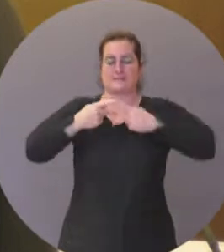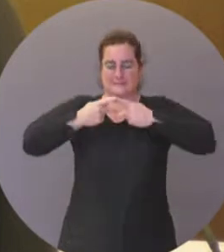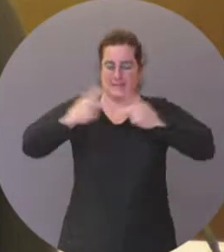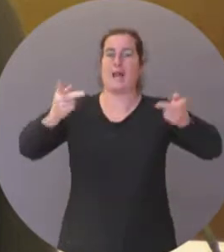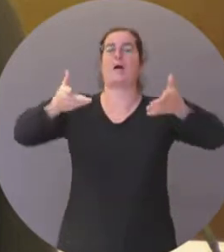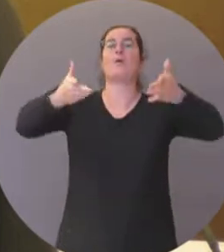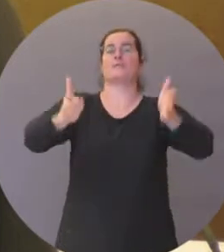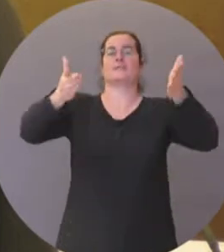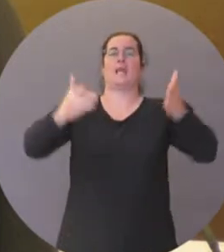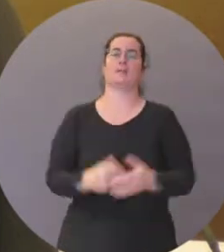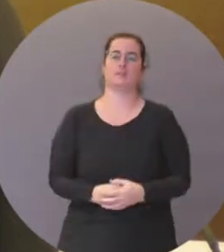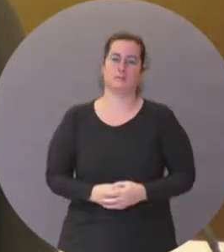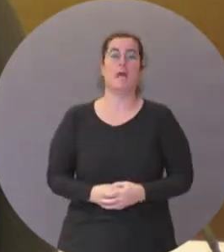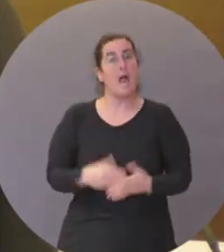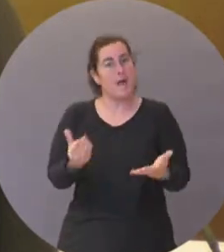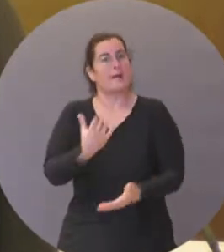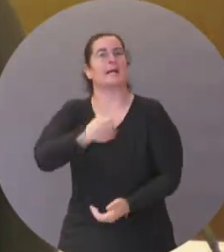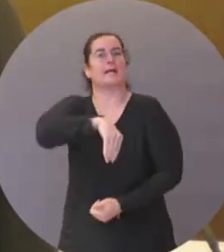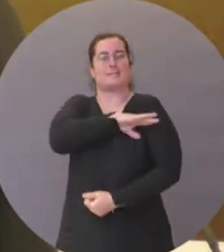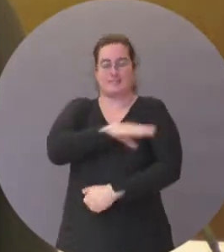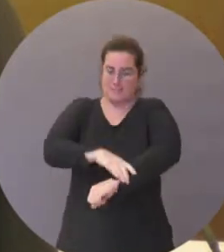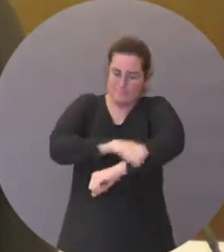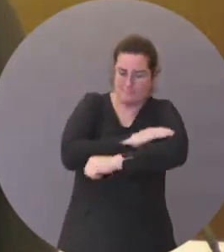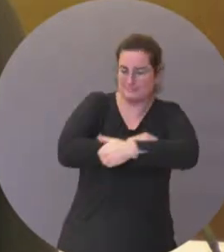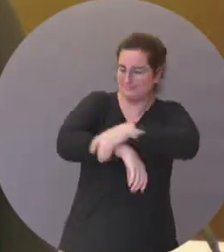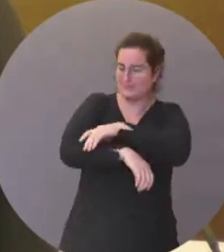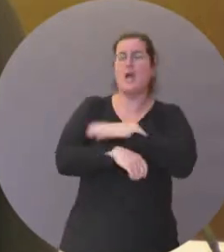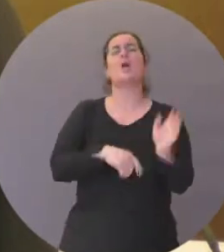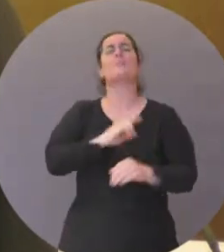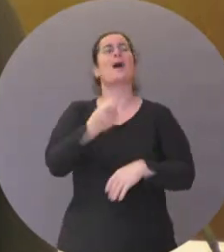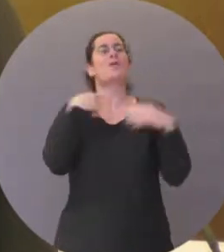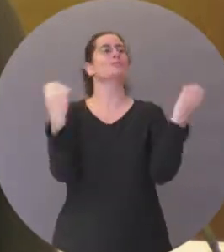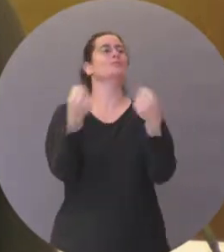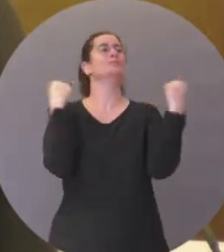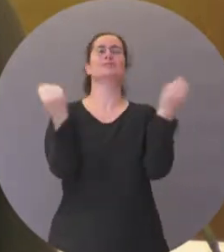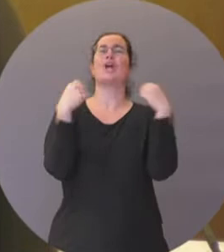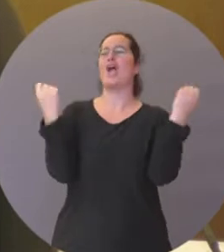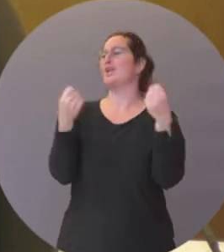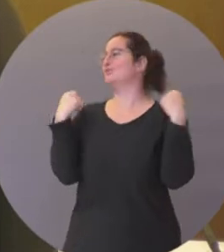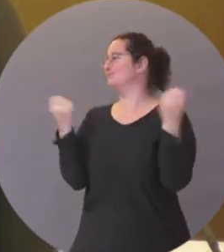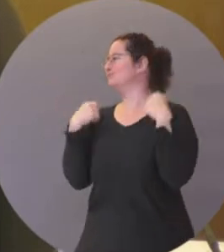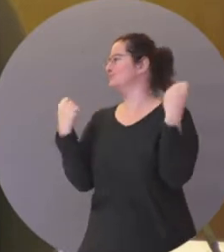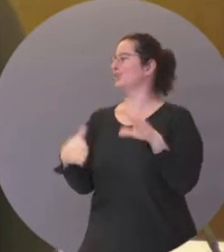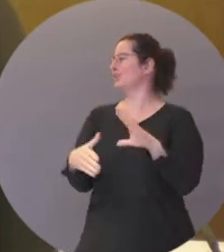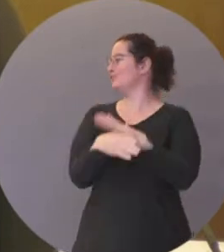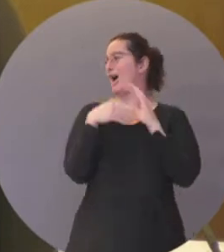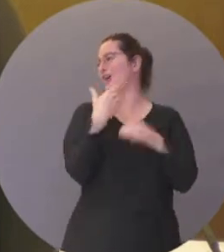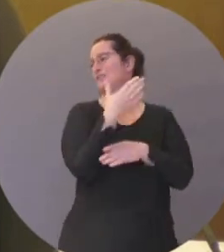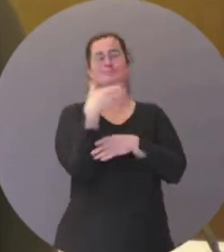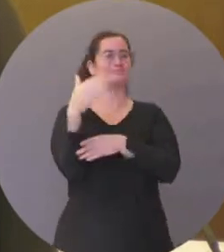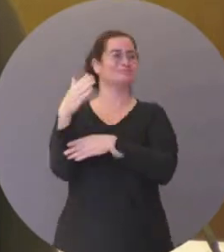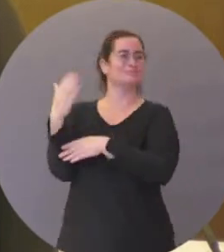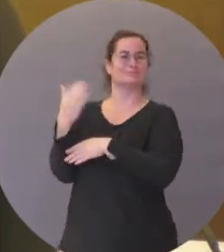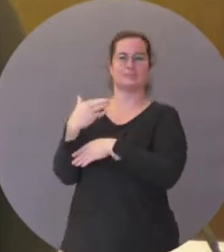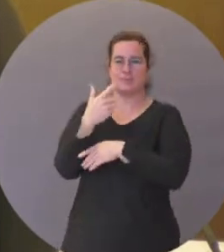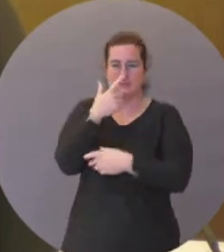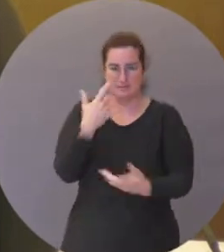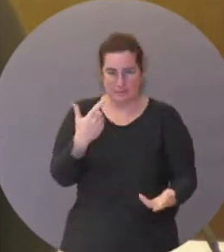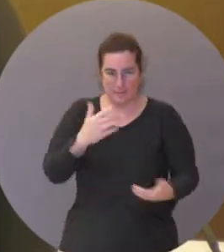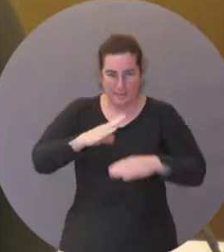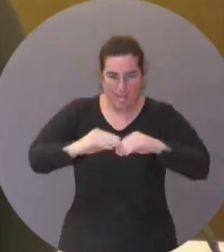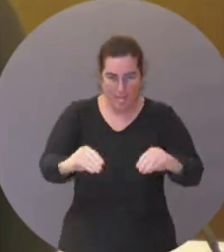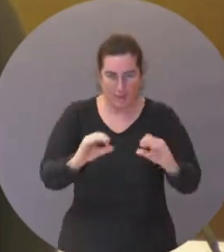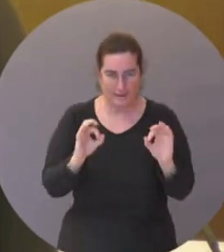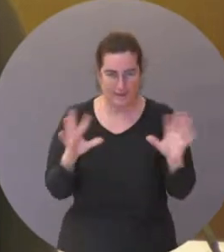uniquement pour de la communication parce que ça ce serait extrêmement mal perçu et vécu par les populations mais dans la mesure